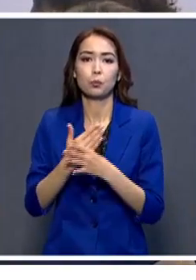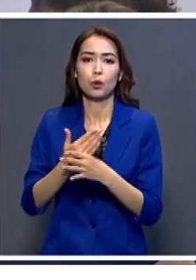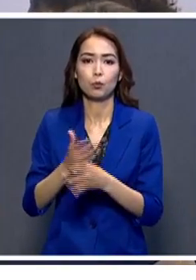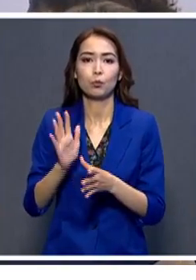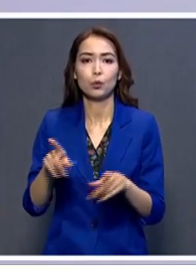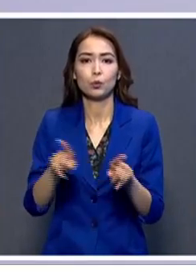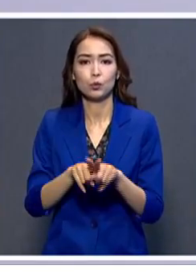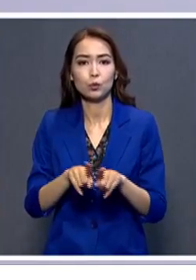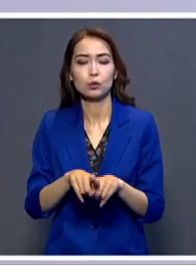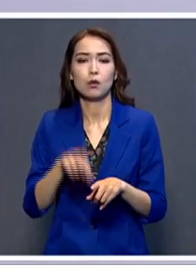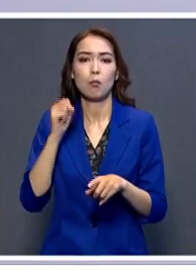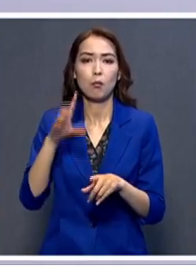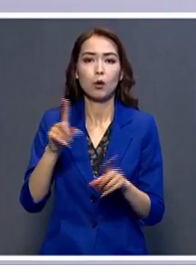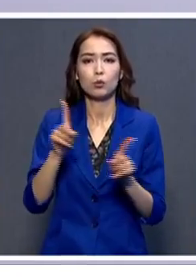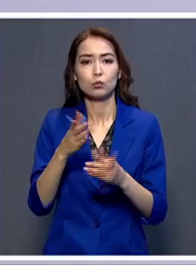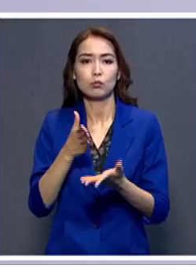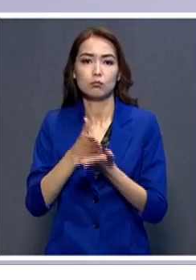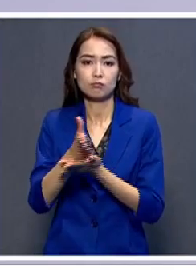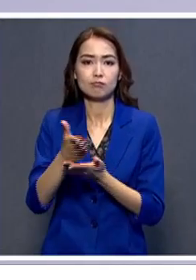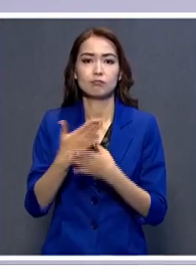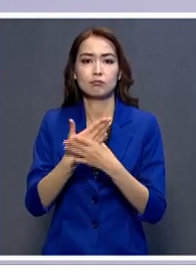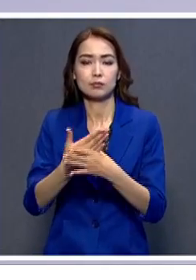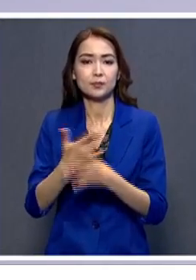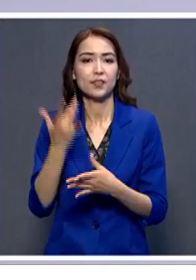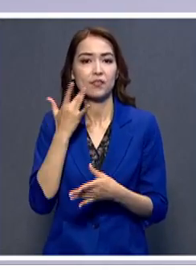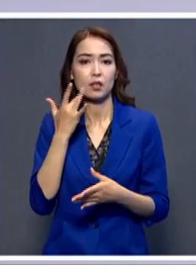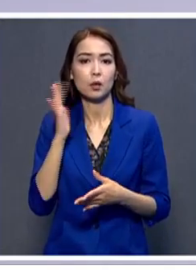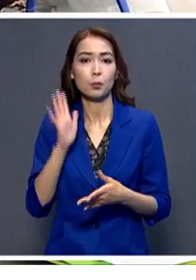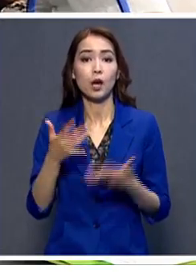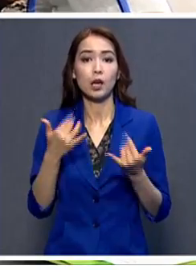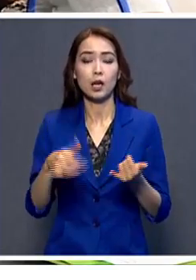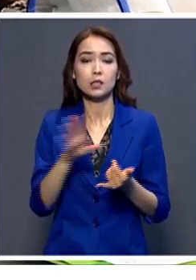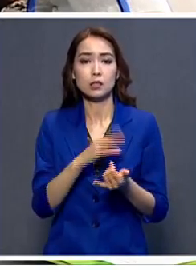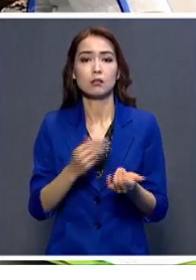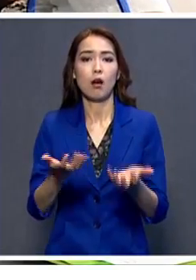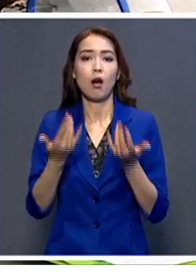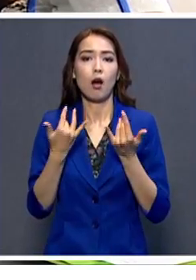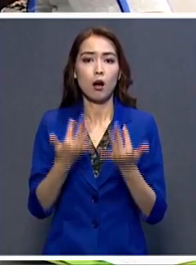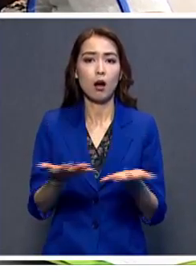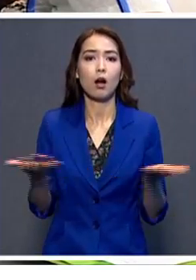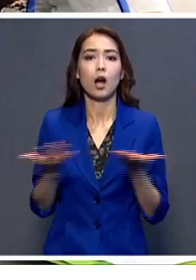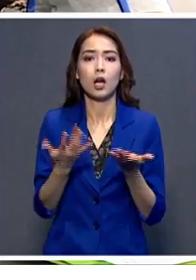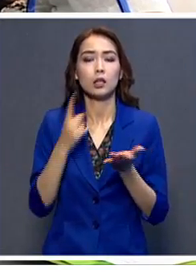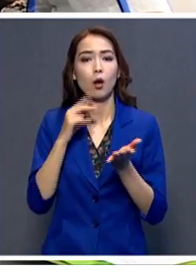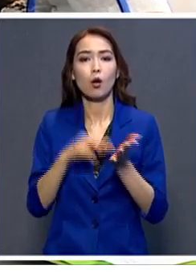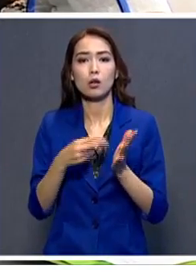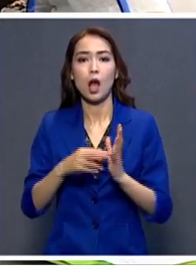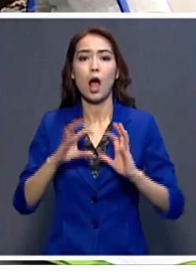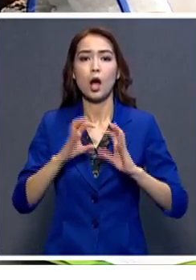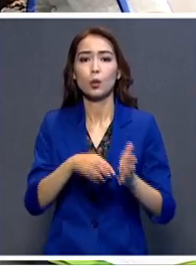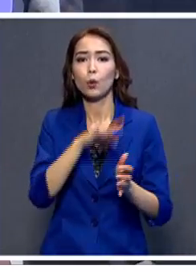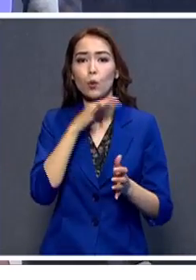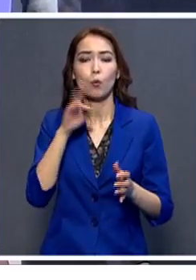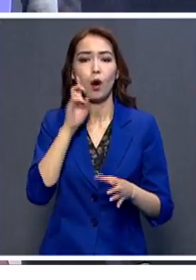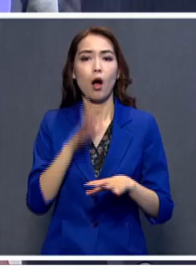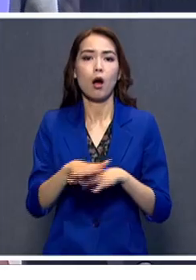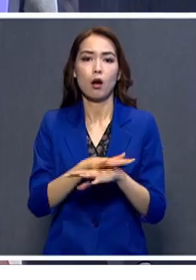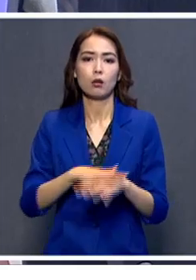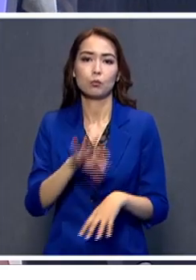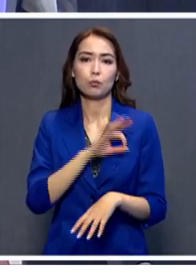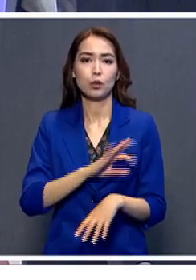көрсетеді. Тіпті маңызды шешімдерді өз еркімен қабылдауға мүмкіндік жасалмақ. Мұндай тәсіл әлемнің көптеген елдерінде пайдаланып та